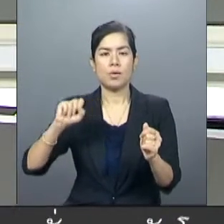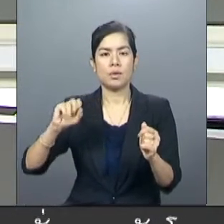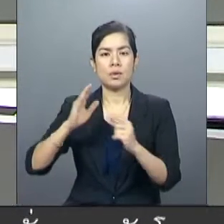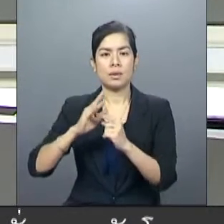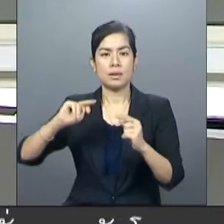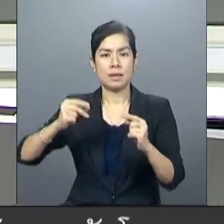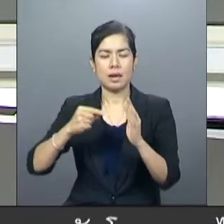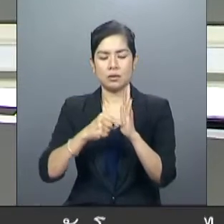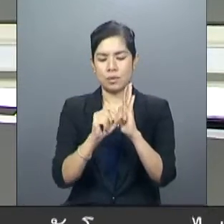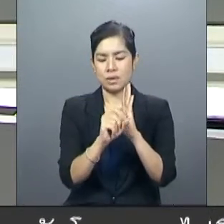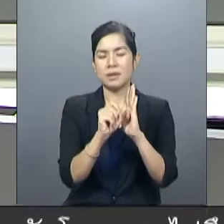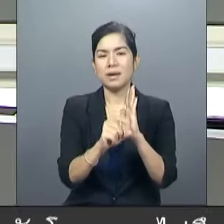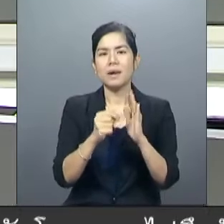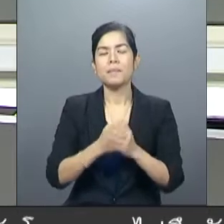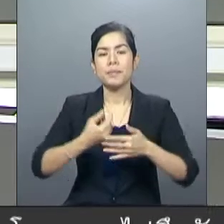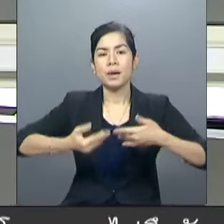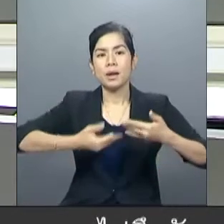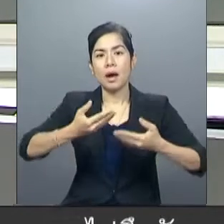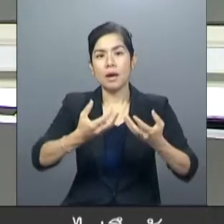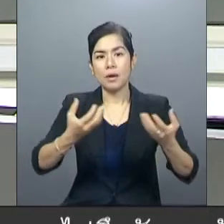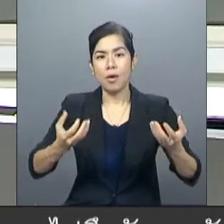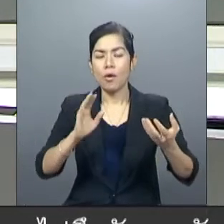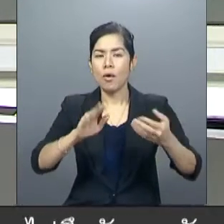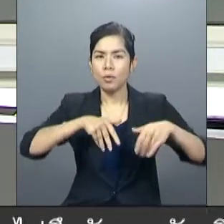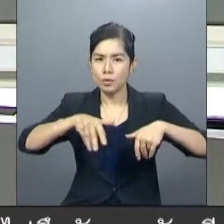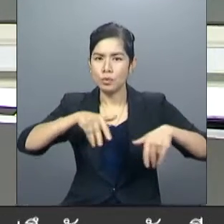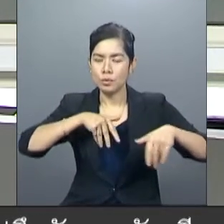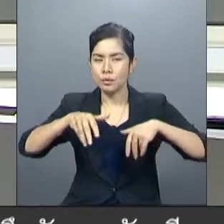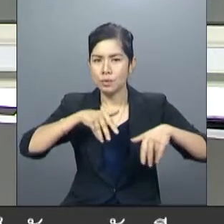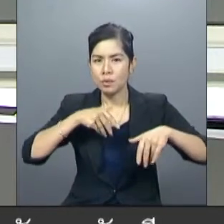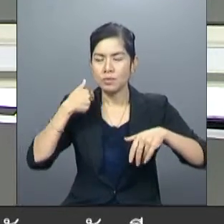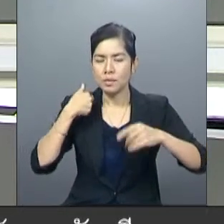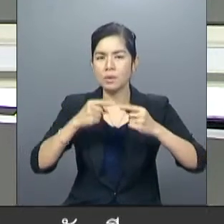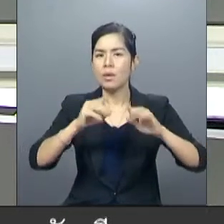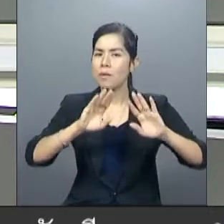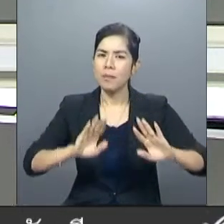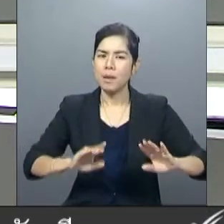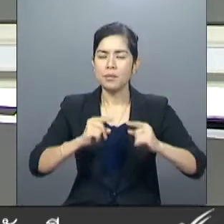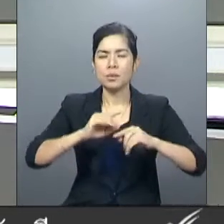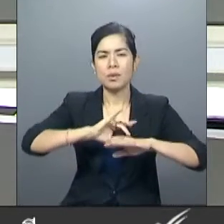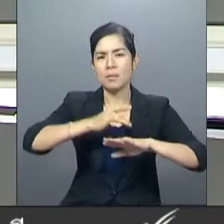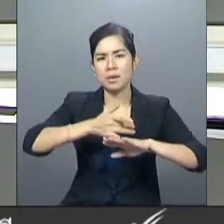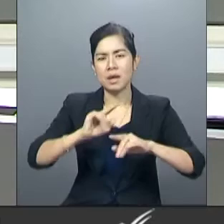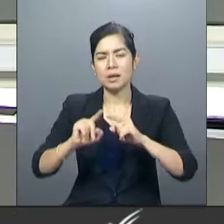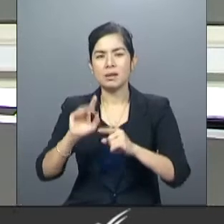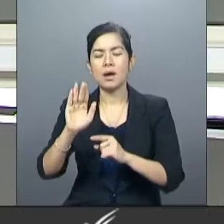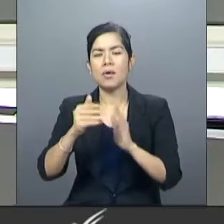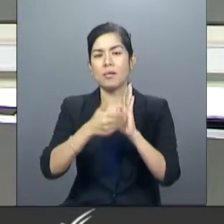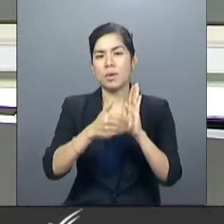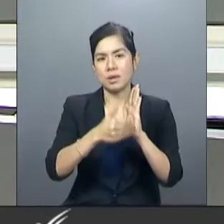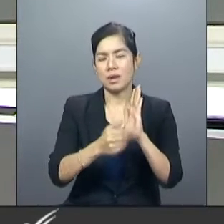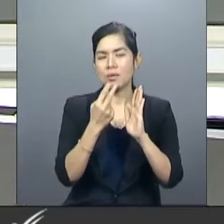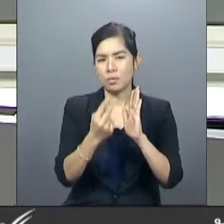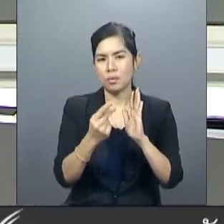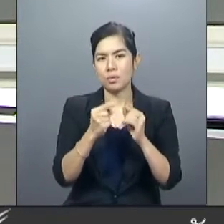ศรีสะเกษนะคะที่เป็นพื้นที่จำหน่ายสินค้าของชุมชนที่แสดงถึงความหลากหลายของอาหารท้องถิ่นอีสานตามฤดูกาลติดตามได้กับนักข่